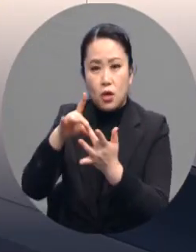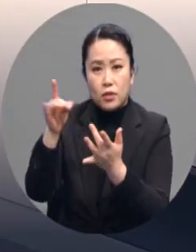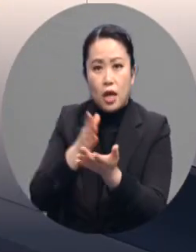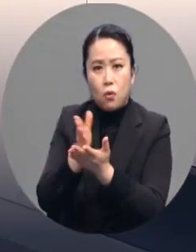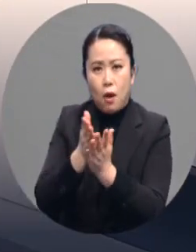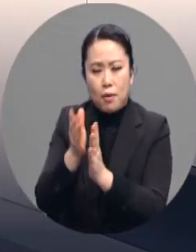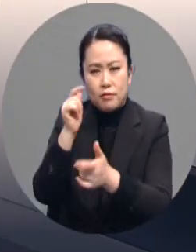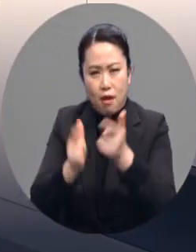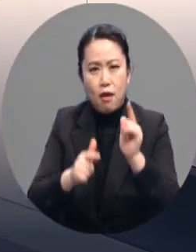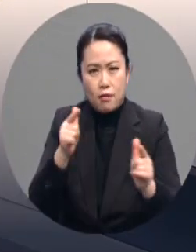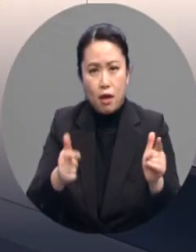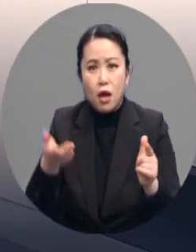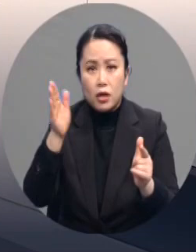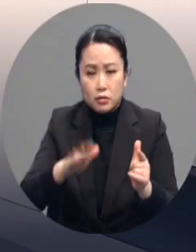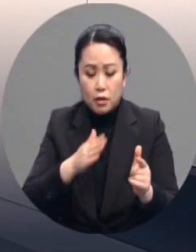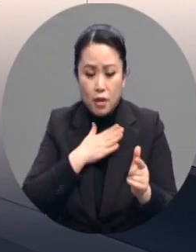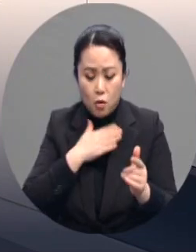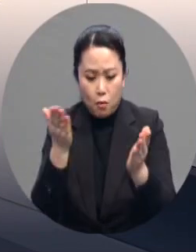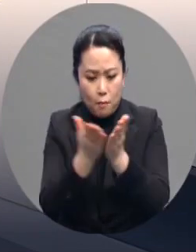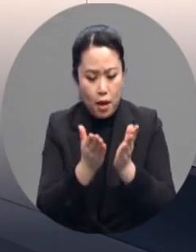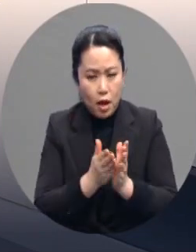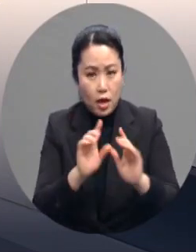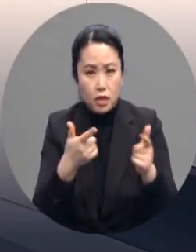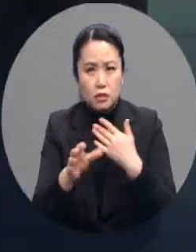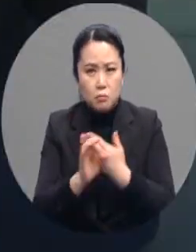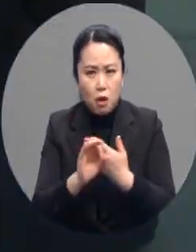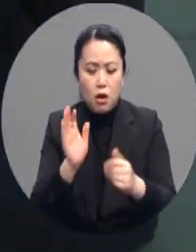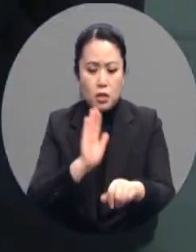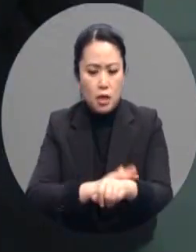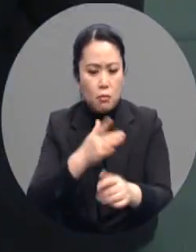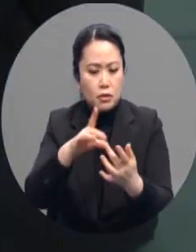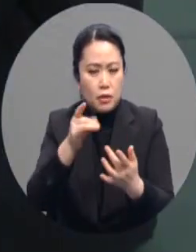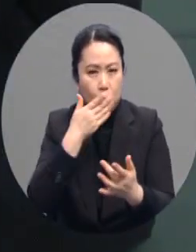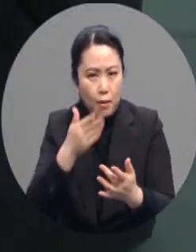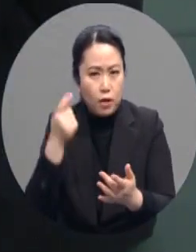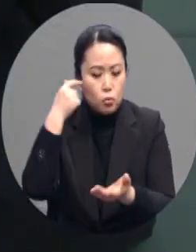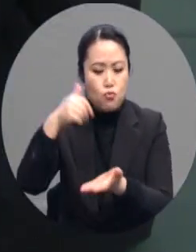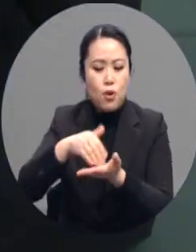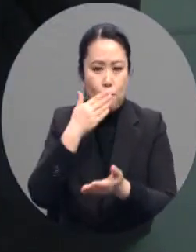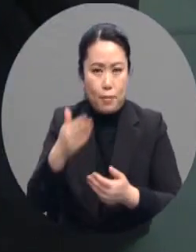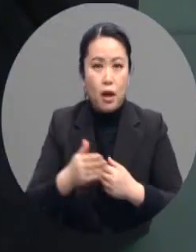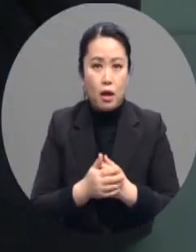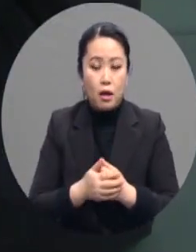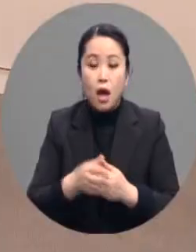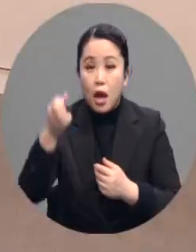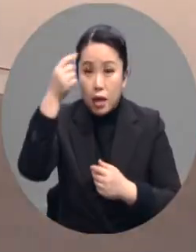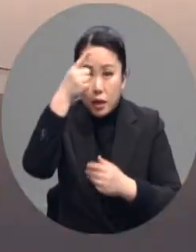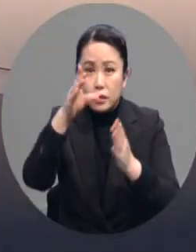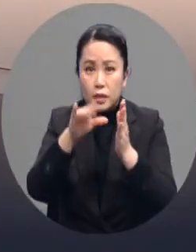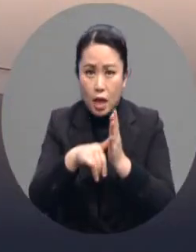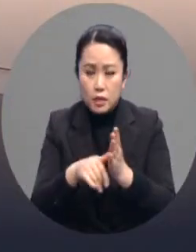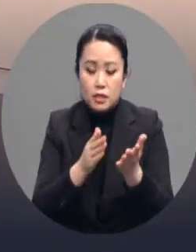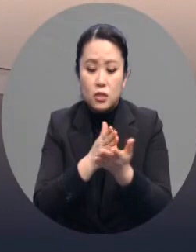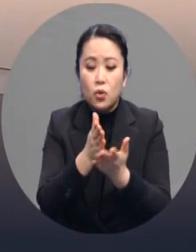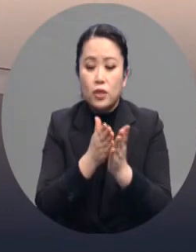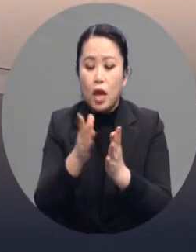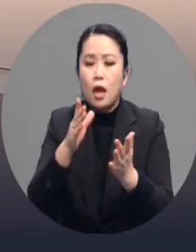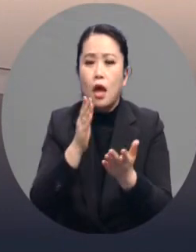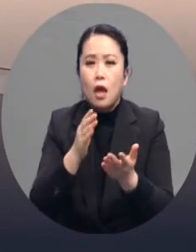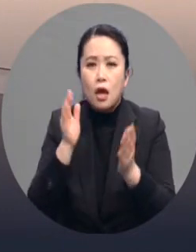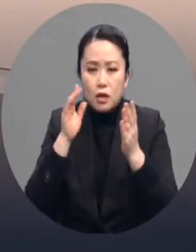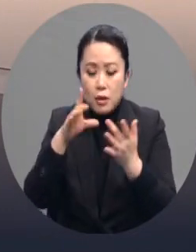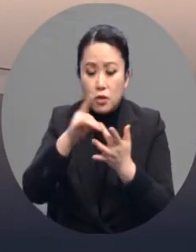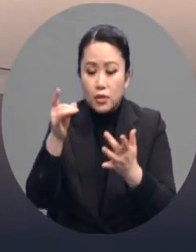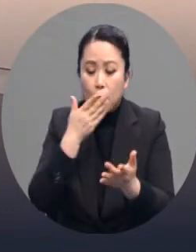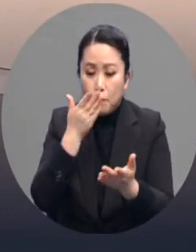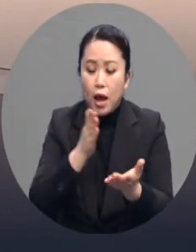오히려 잘못된 선택을 할 수 있고 후회를 할 수도 있기 때문에 1학년 때는 선택하는 과목이 많지가 않아서